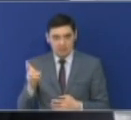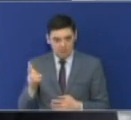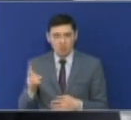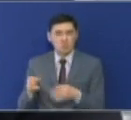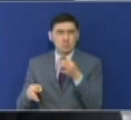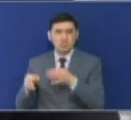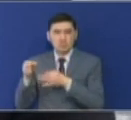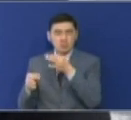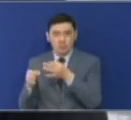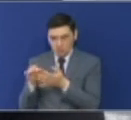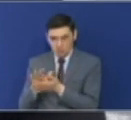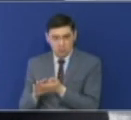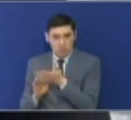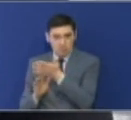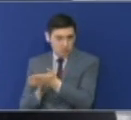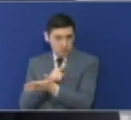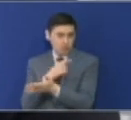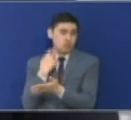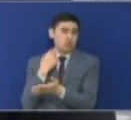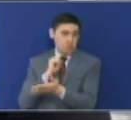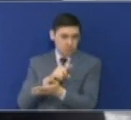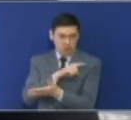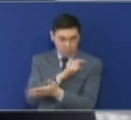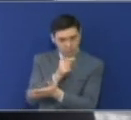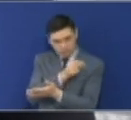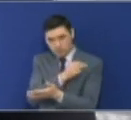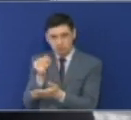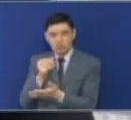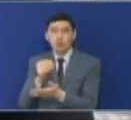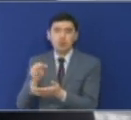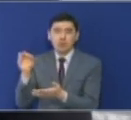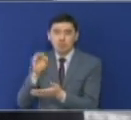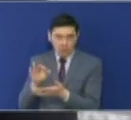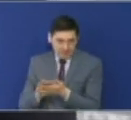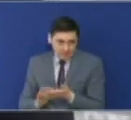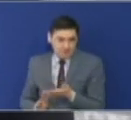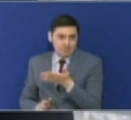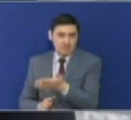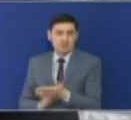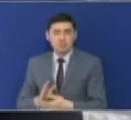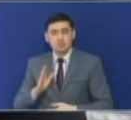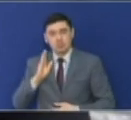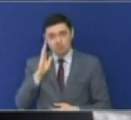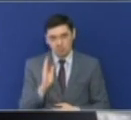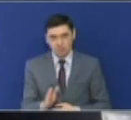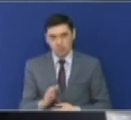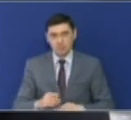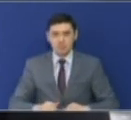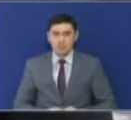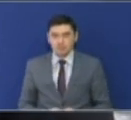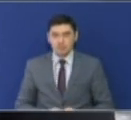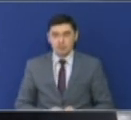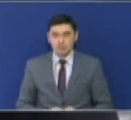суд, то есть по окончании месяца, то есть начисление месяца, по окончанию, то